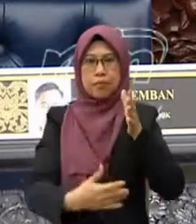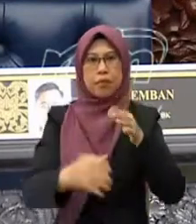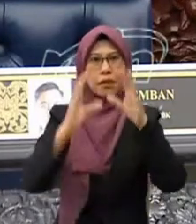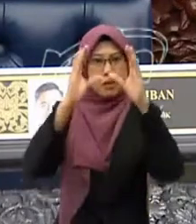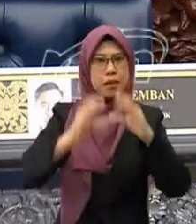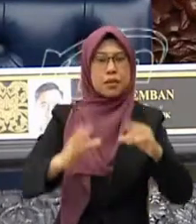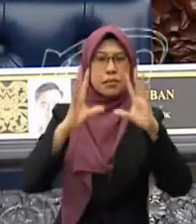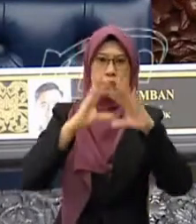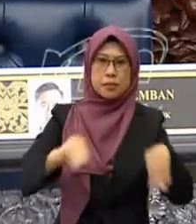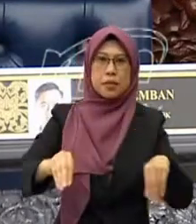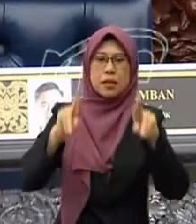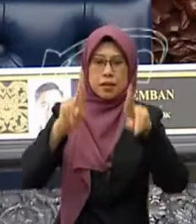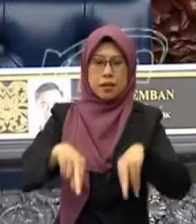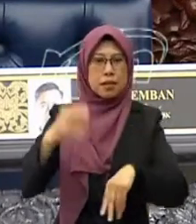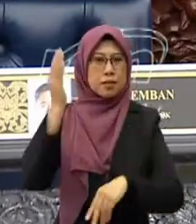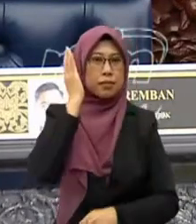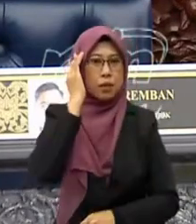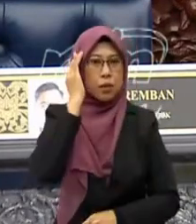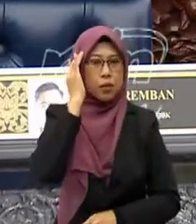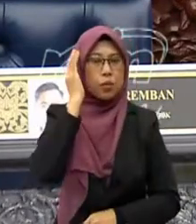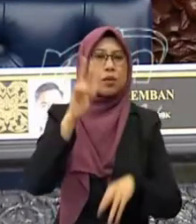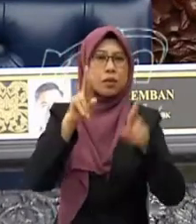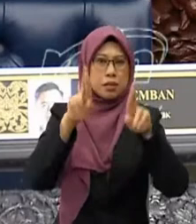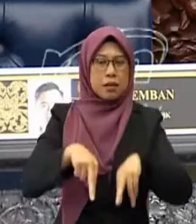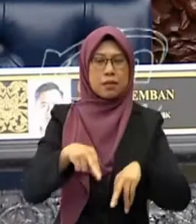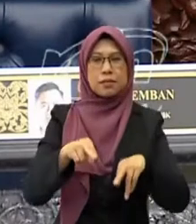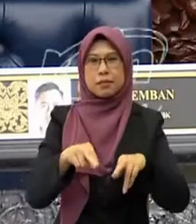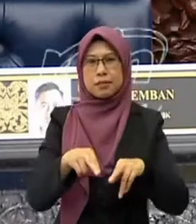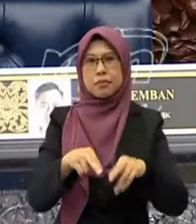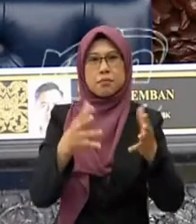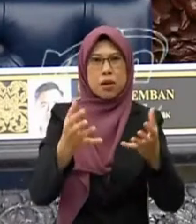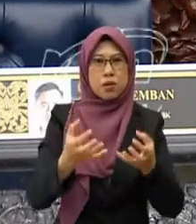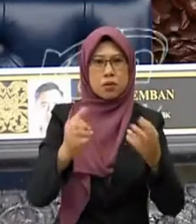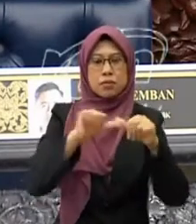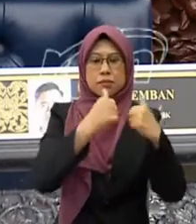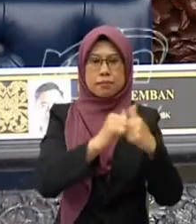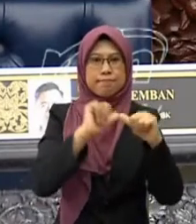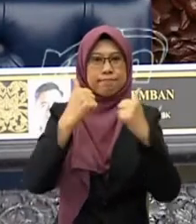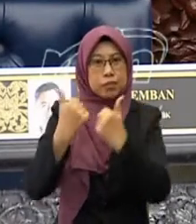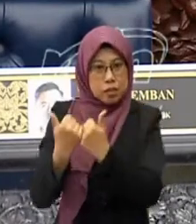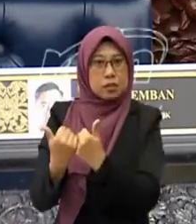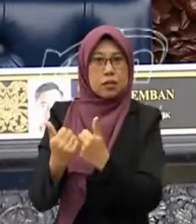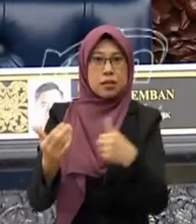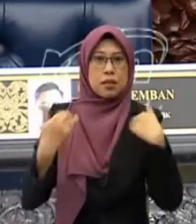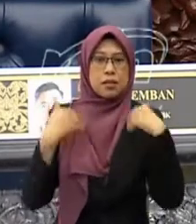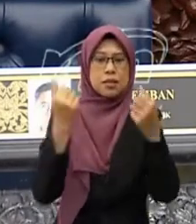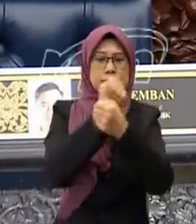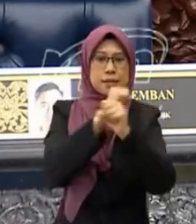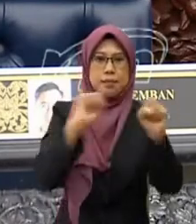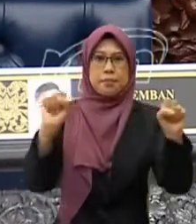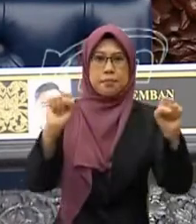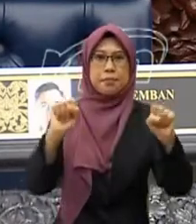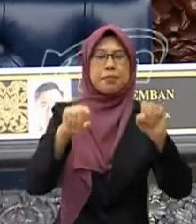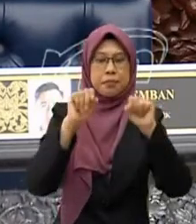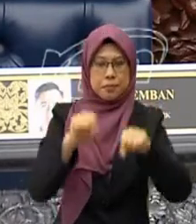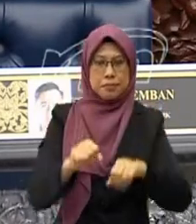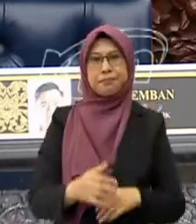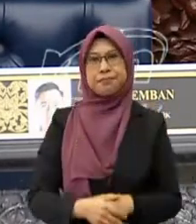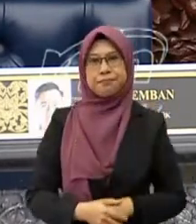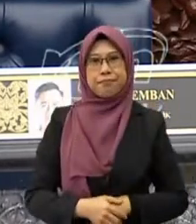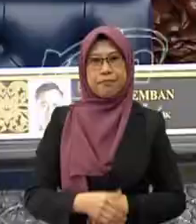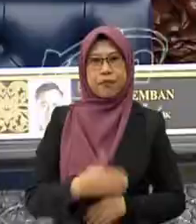yang rakyat maklum Yang rakyat tahu yang agensi juga yang ada siap siaga